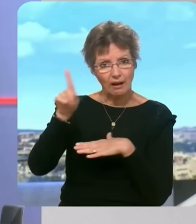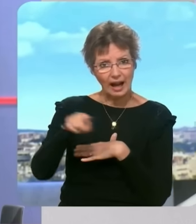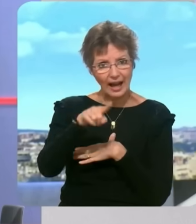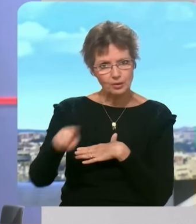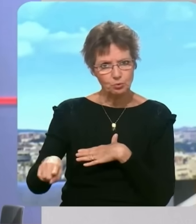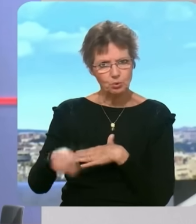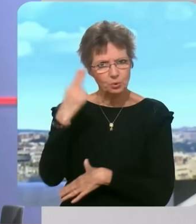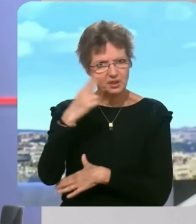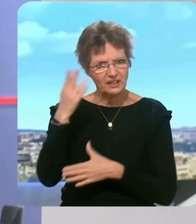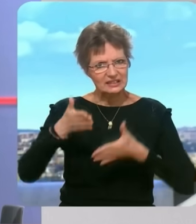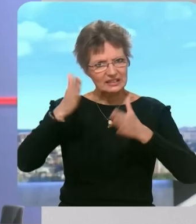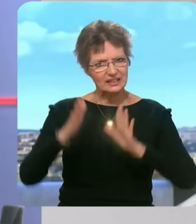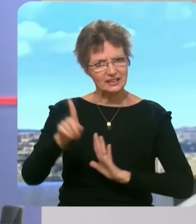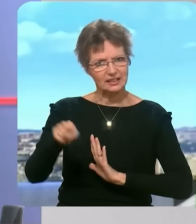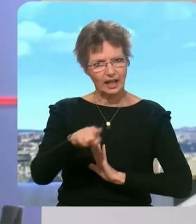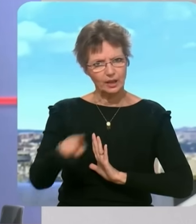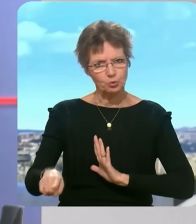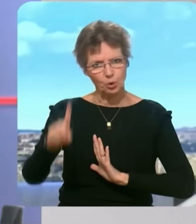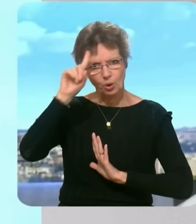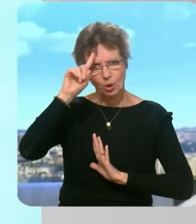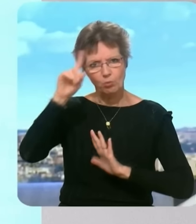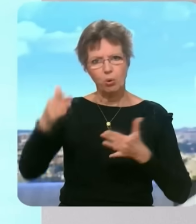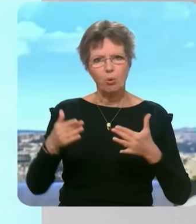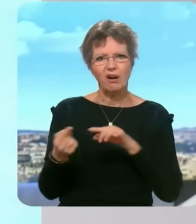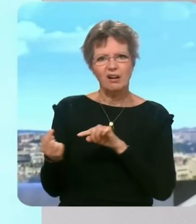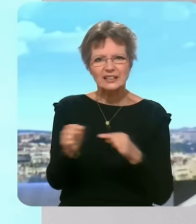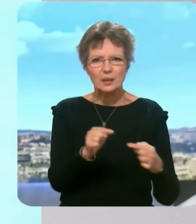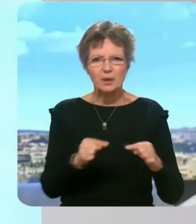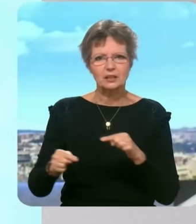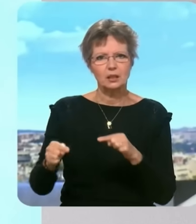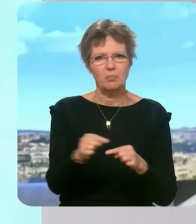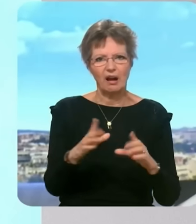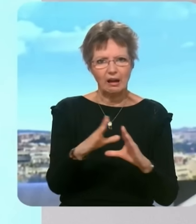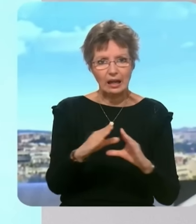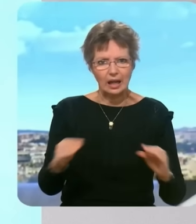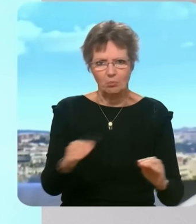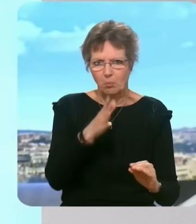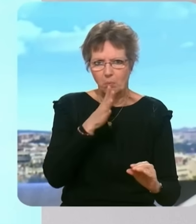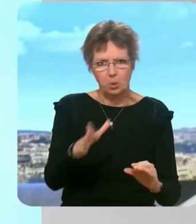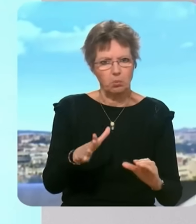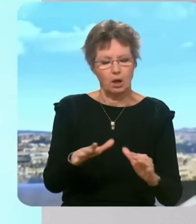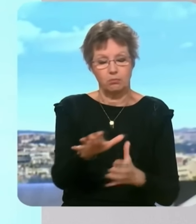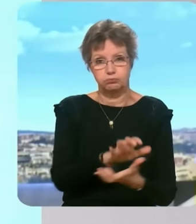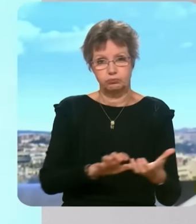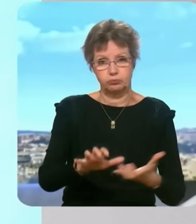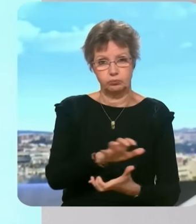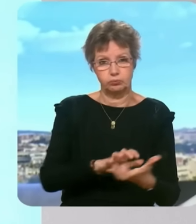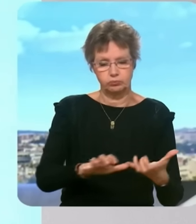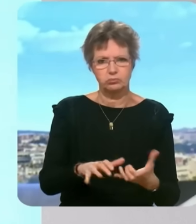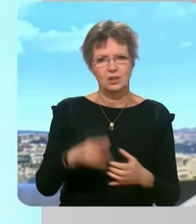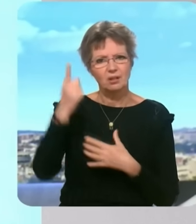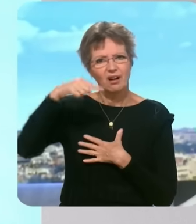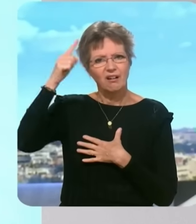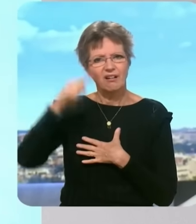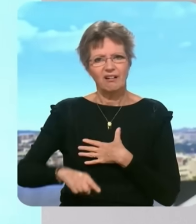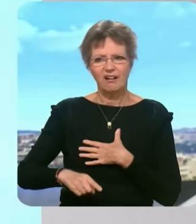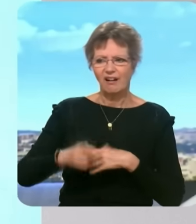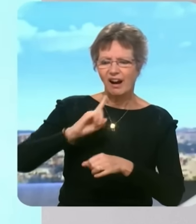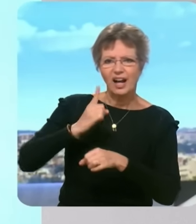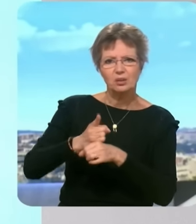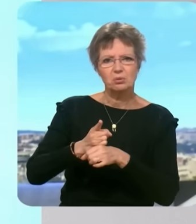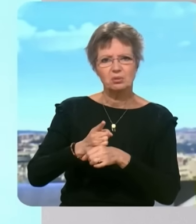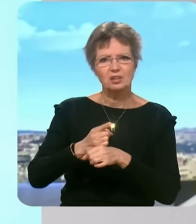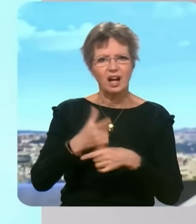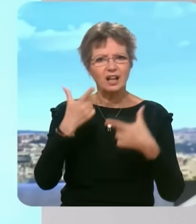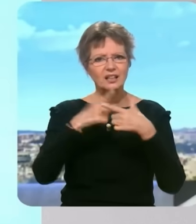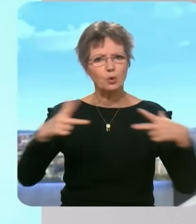par l'université qui, je cite, dit que les conditions ne sont pas réunies pour garantir la sérénité des débats. LFI parle de censure. Est-ce que vous comprenez